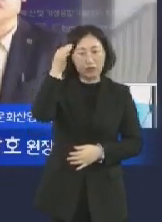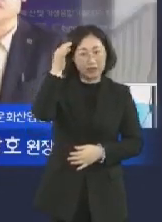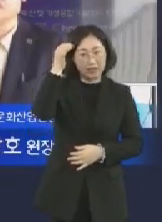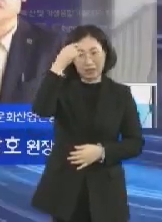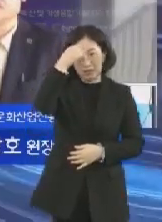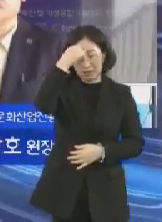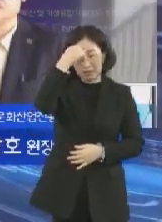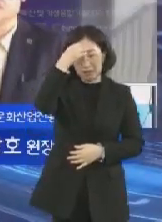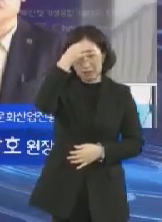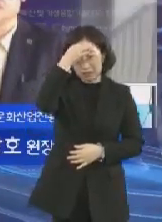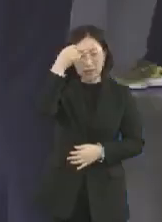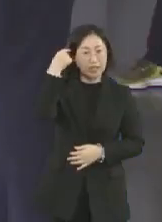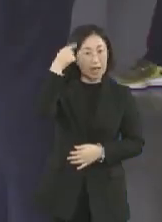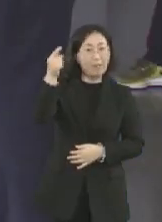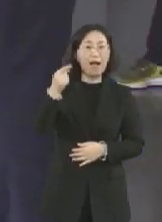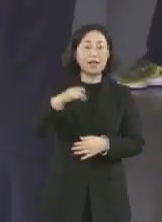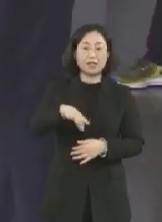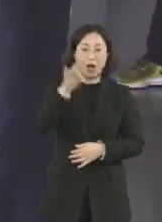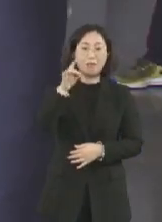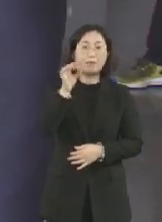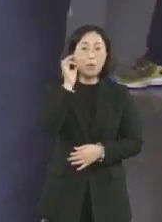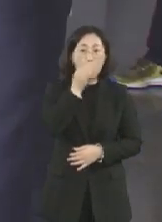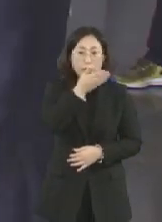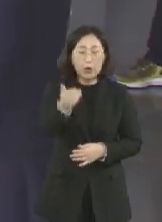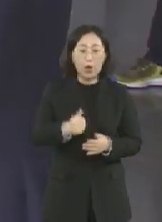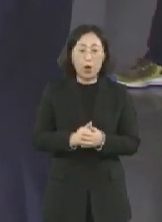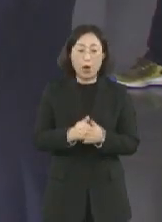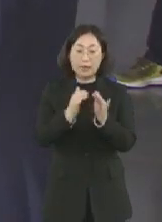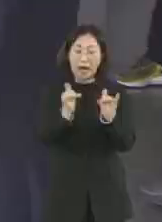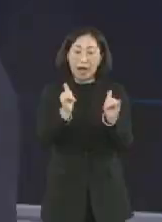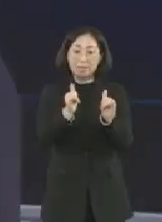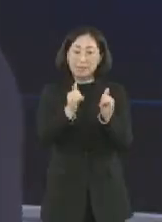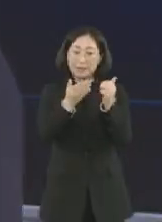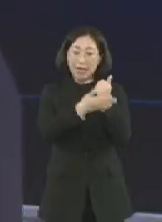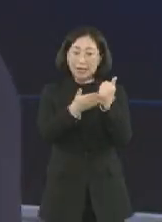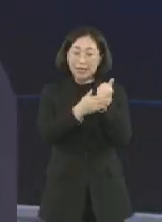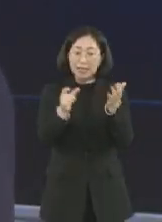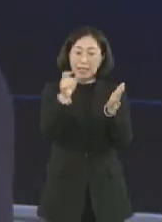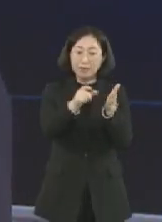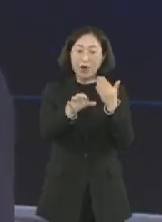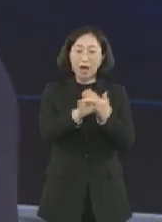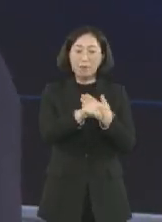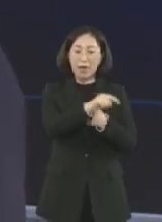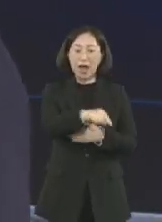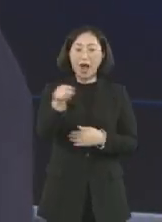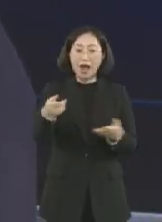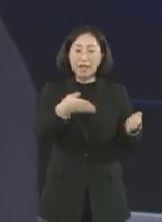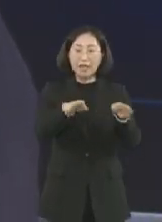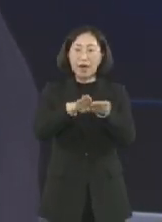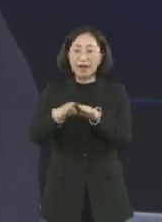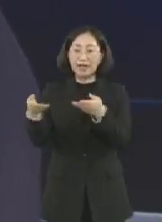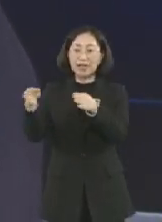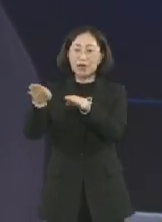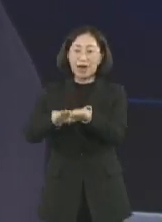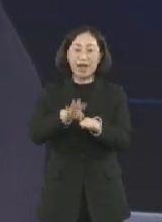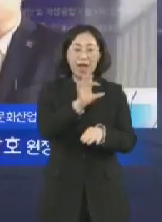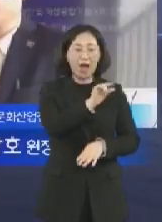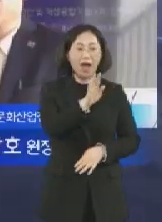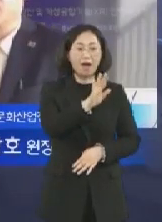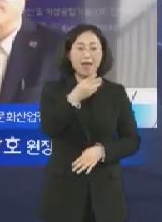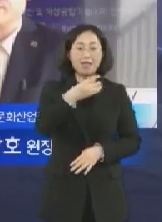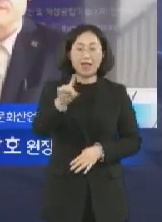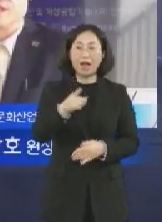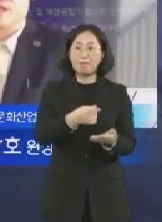처음 시 원하는 겁니다 인물 사진 을 입력하면 아산과 천안에 있는 양 기관 관계자 의 아바타 가 생성됩니다